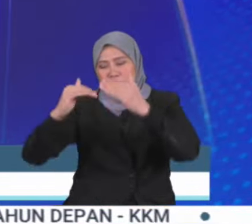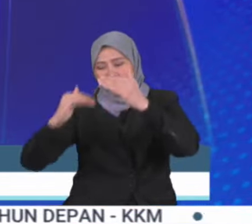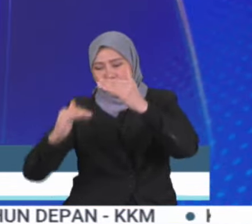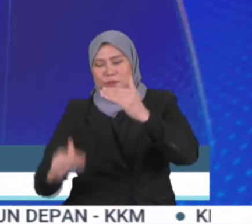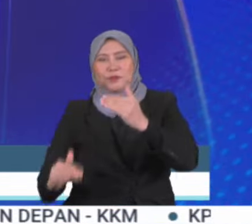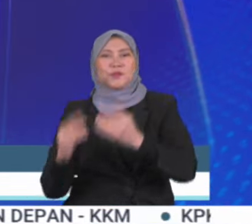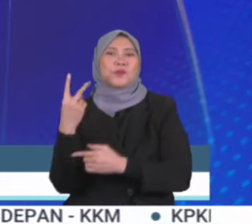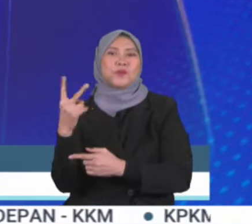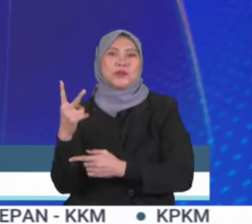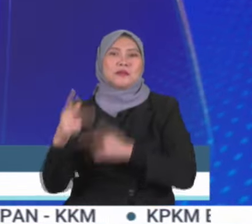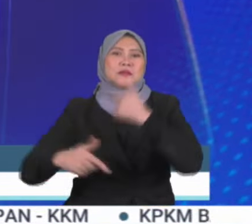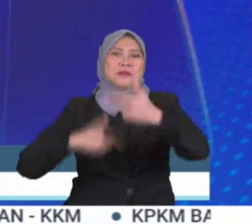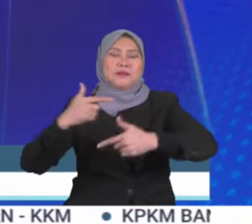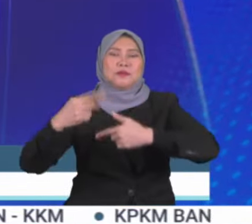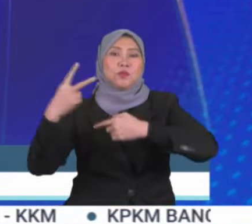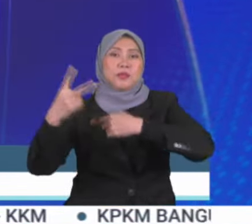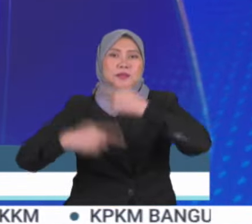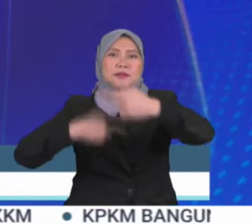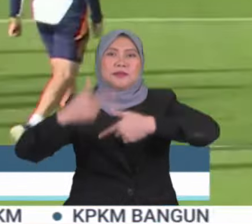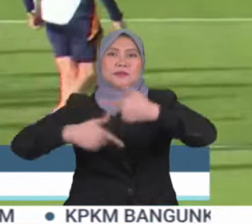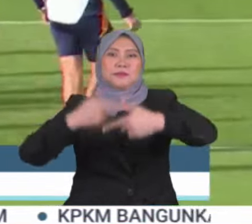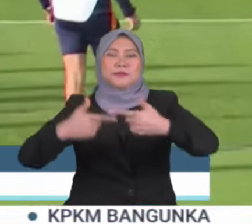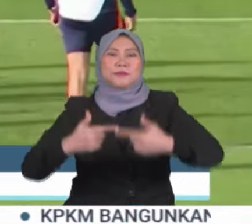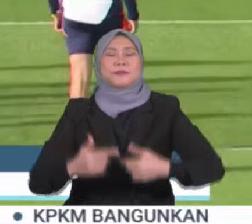di tangga ke-12 Liga.